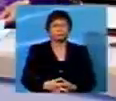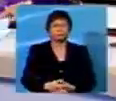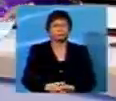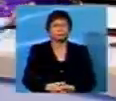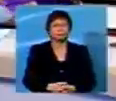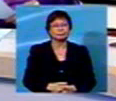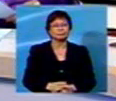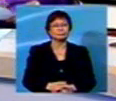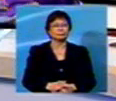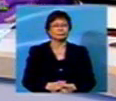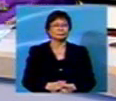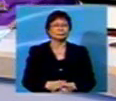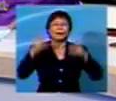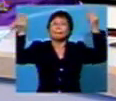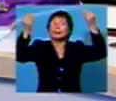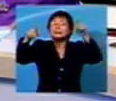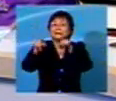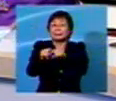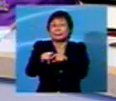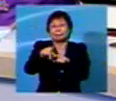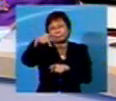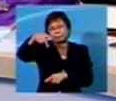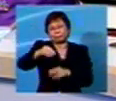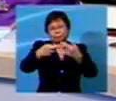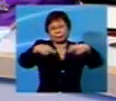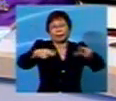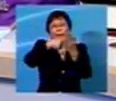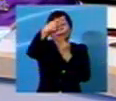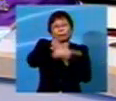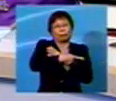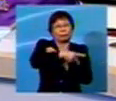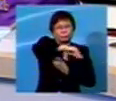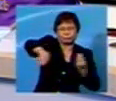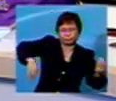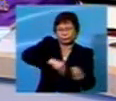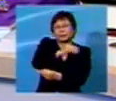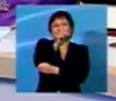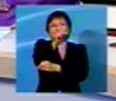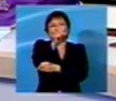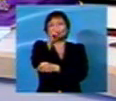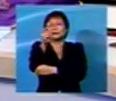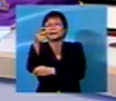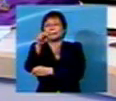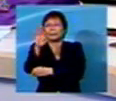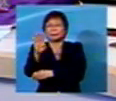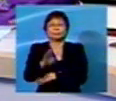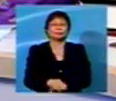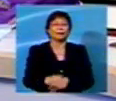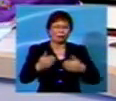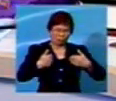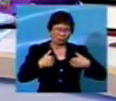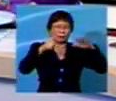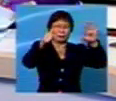negara pada Majlis sama Perdana Menteri turut melancarkan program transformasi 1 tnb terdapat